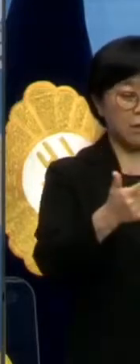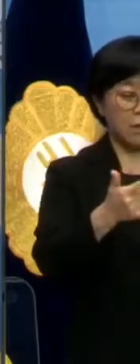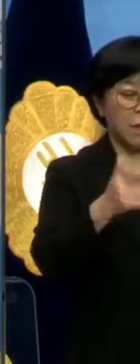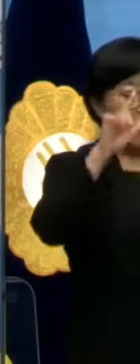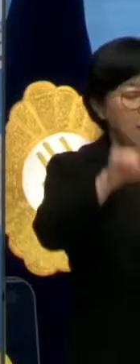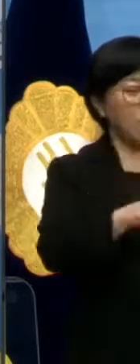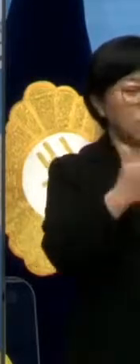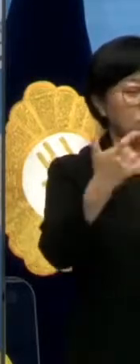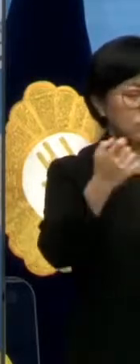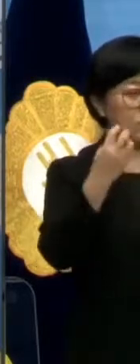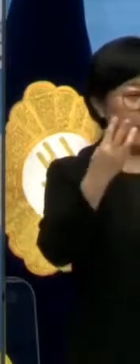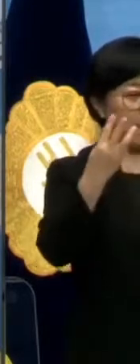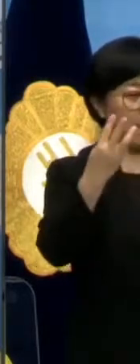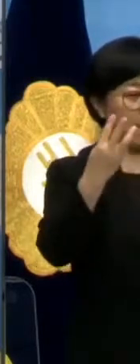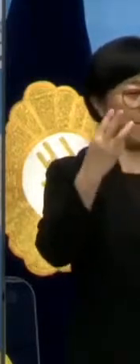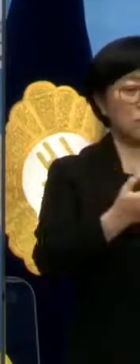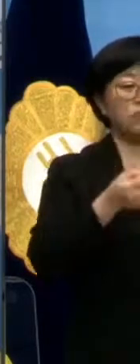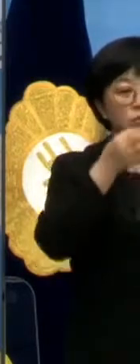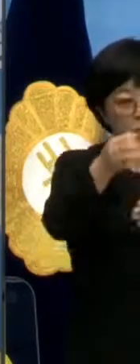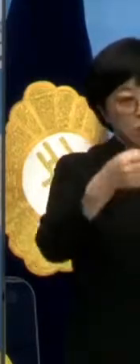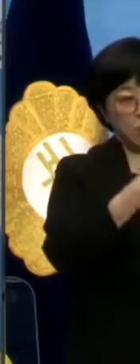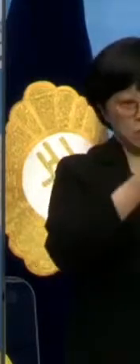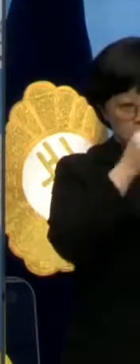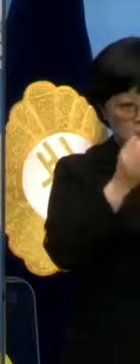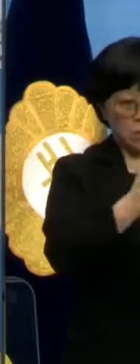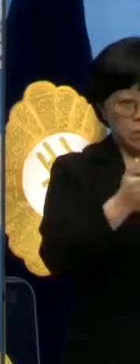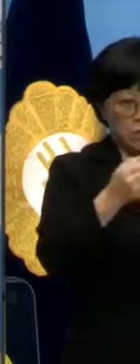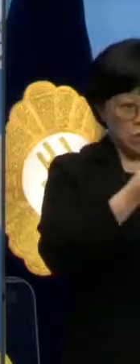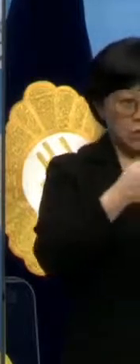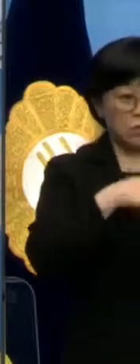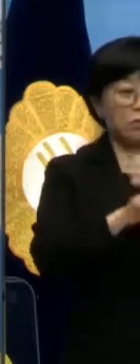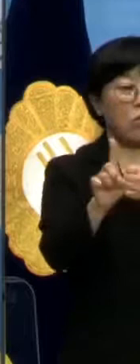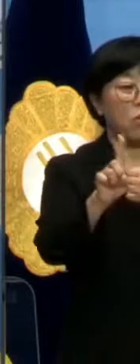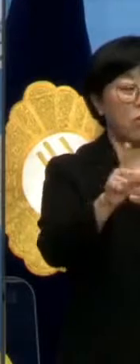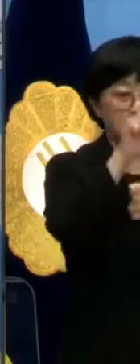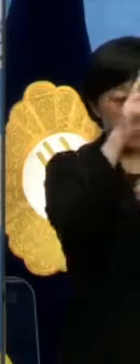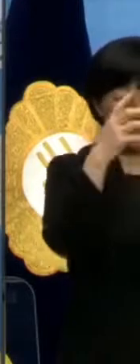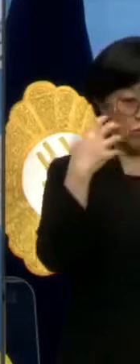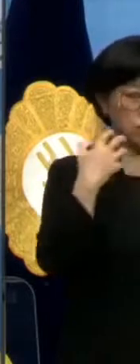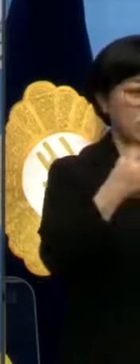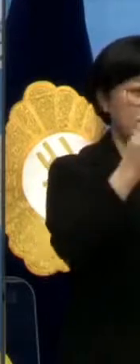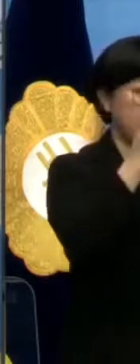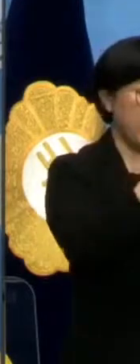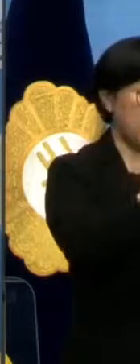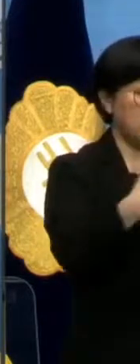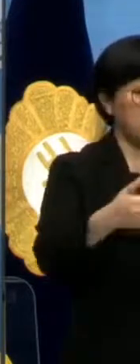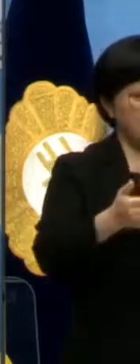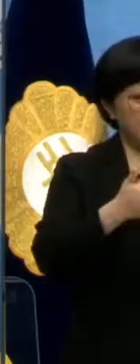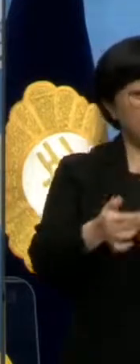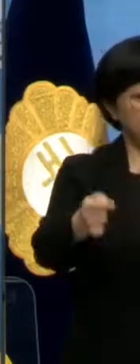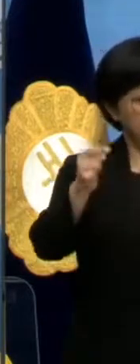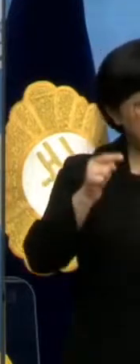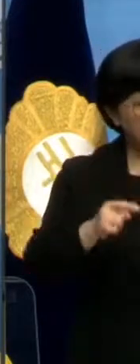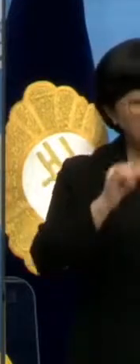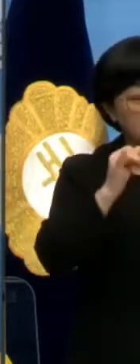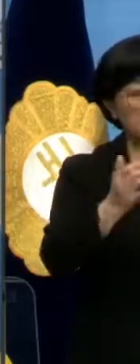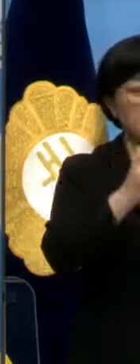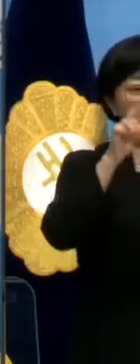원을 보상하기로 결정하였습니다. 결정 이유는 간단합니다. 정부 방침에 협력했으니